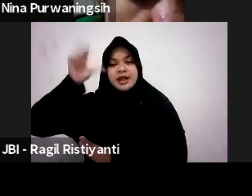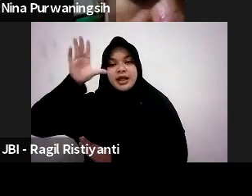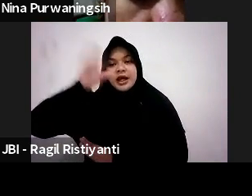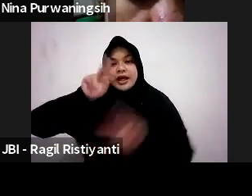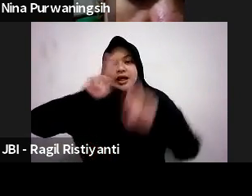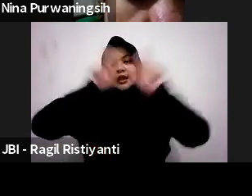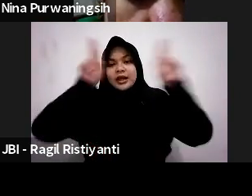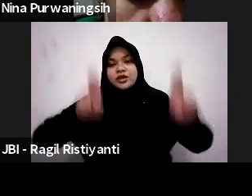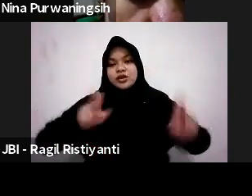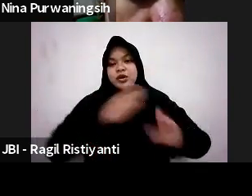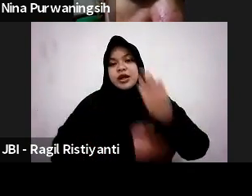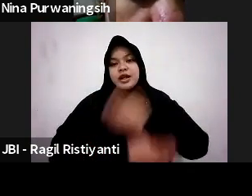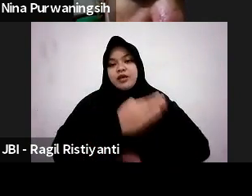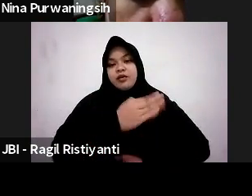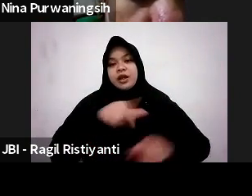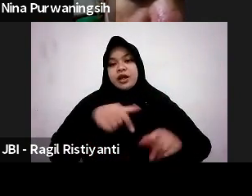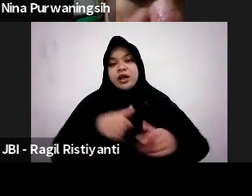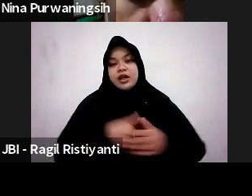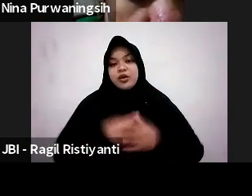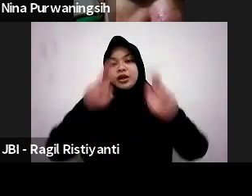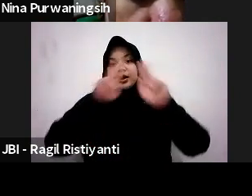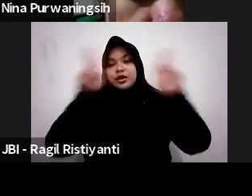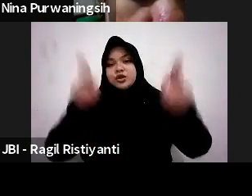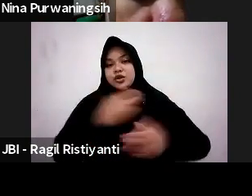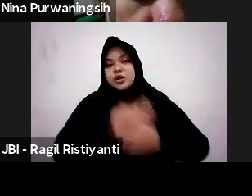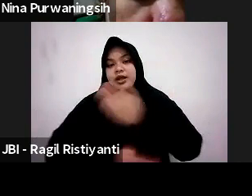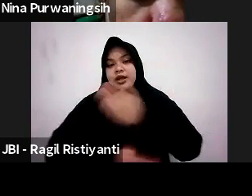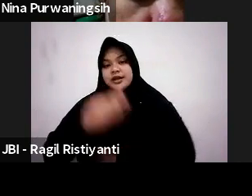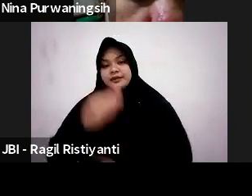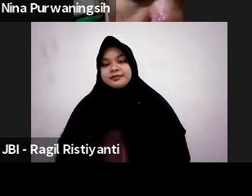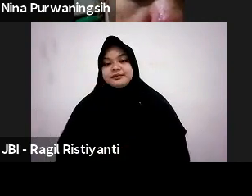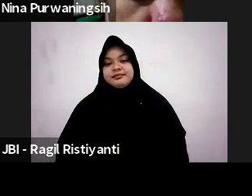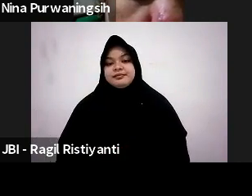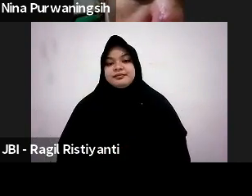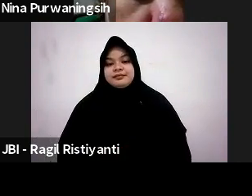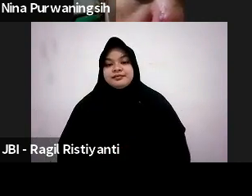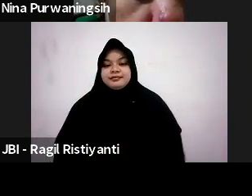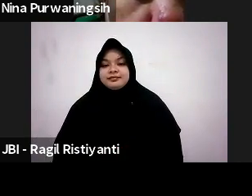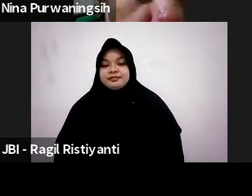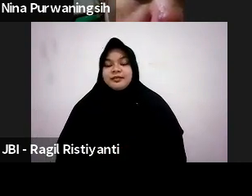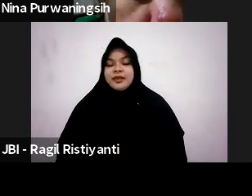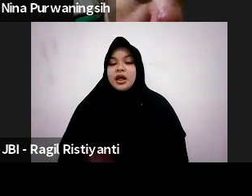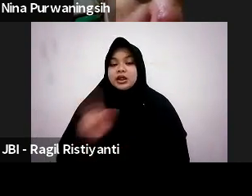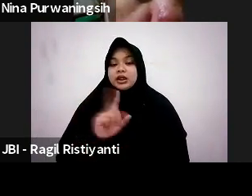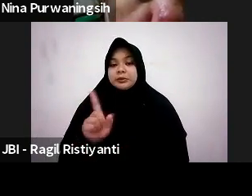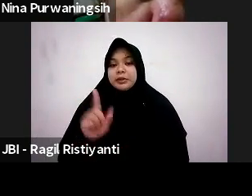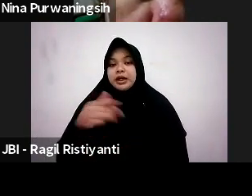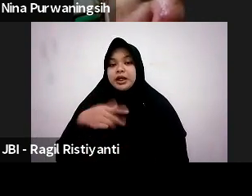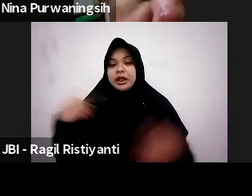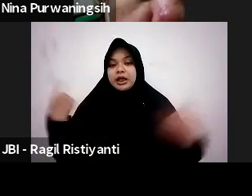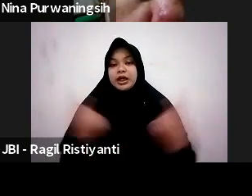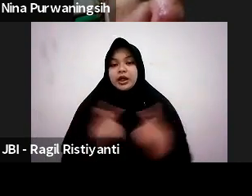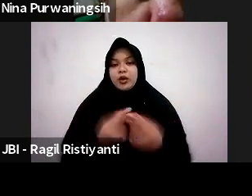difable atau di international day of persons with disabilities dimana atema